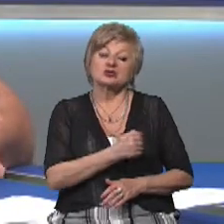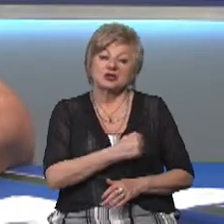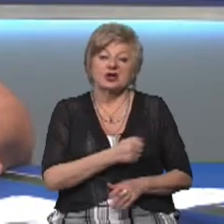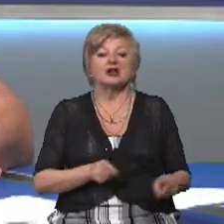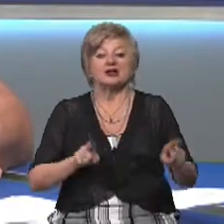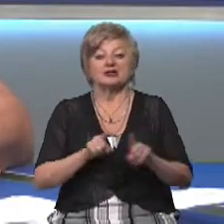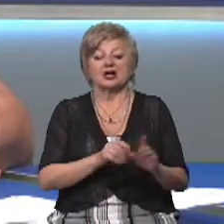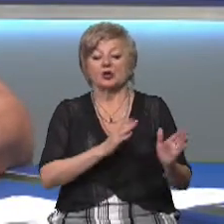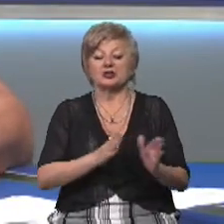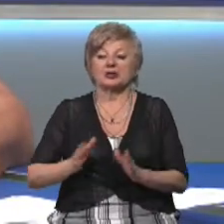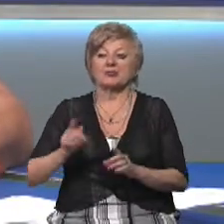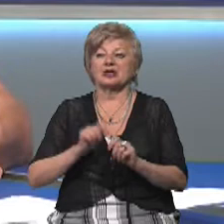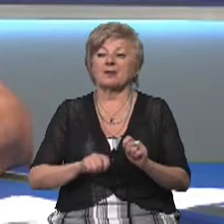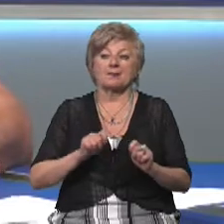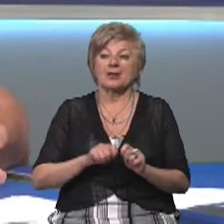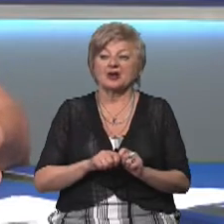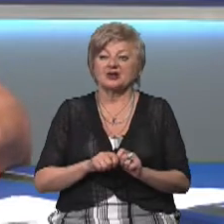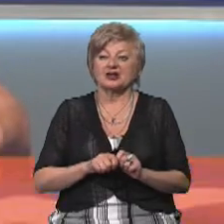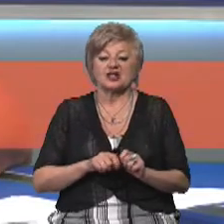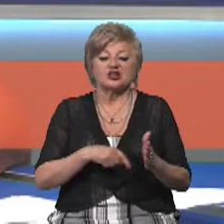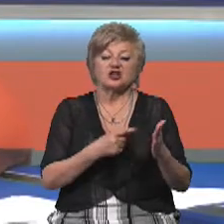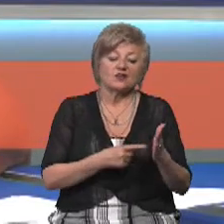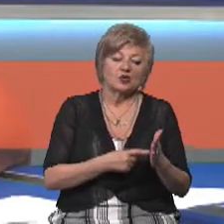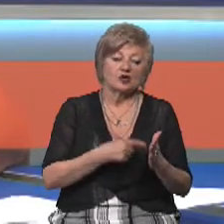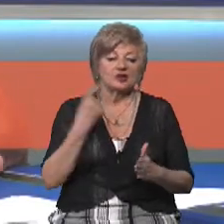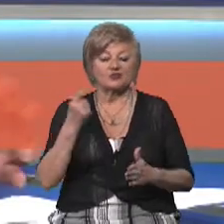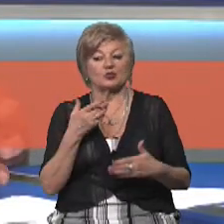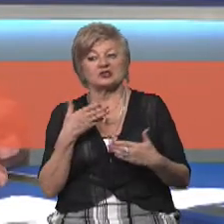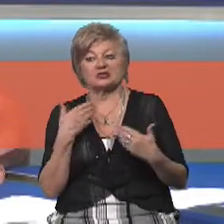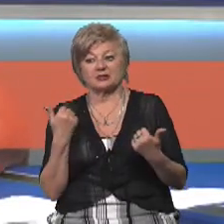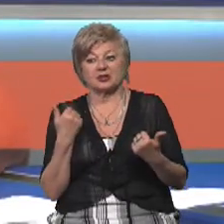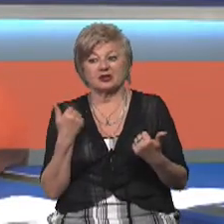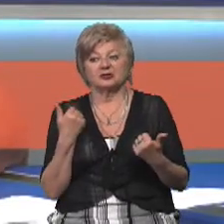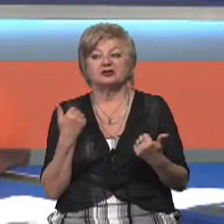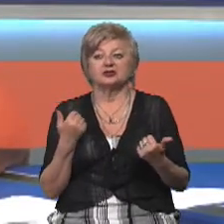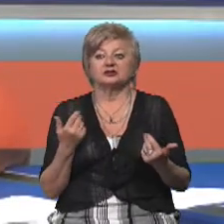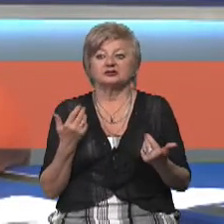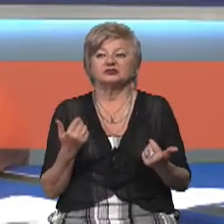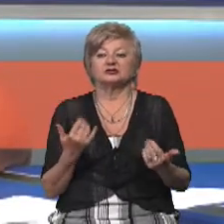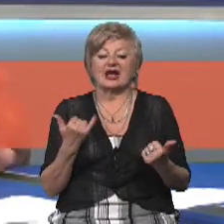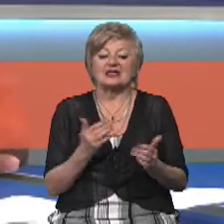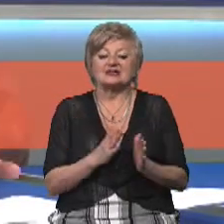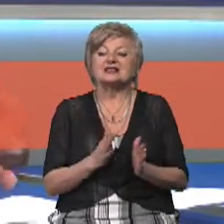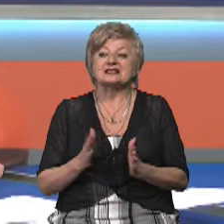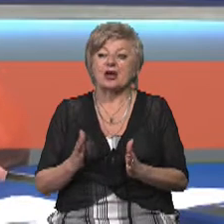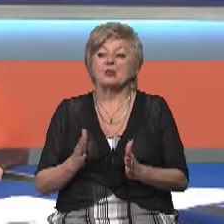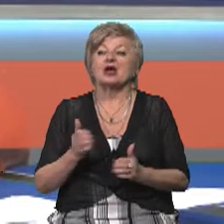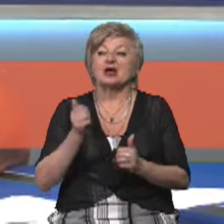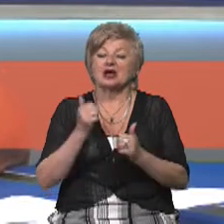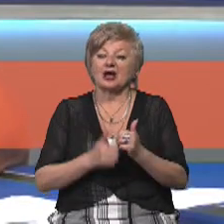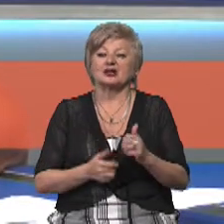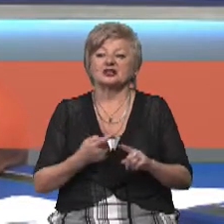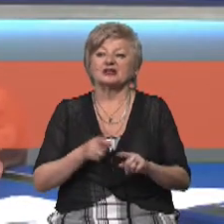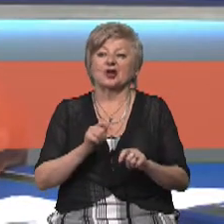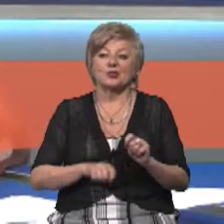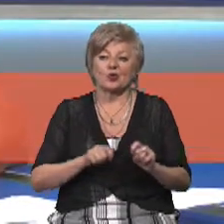таковой системы мониторинга ни в городе, ни в области нет. И каждый, системы сами. Да, именно системы. Каждый субъект мониторинга,